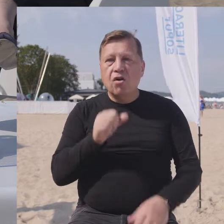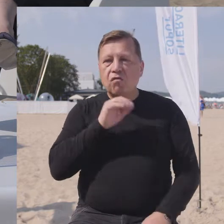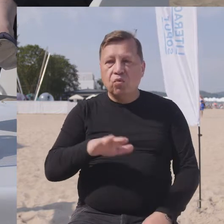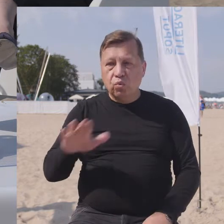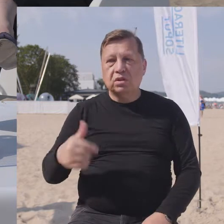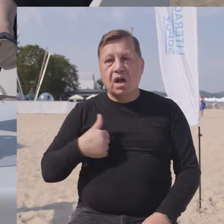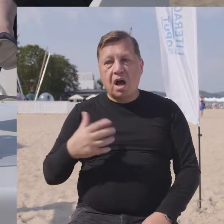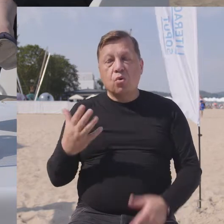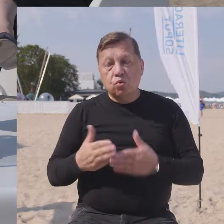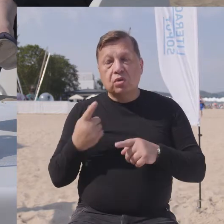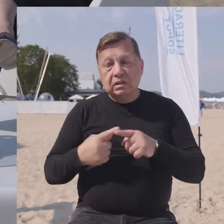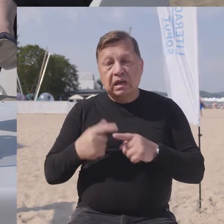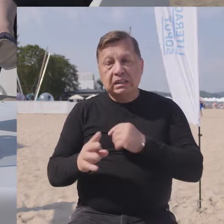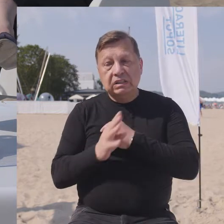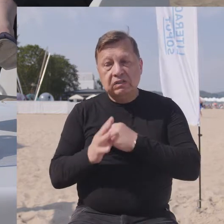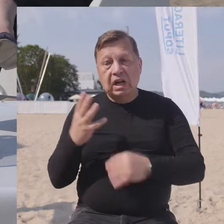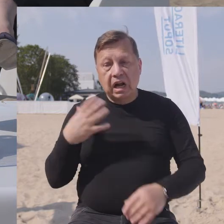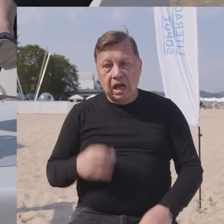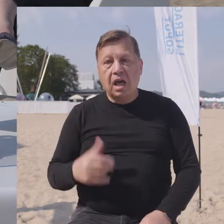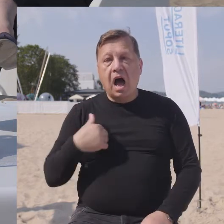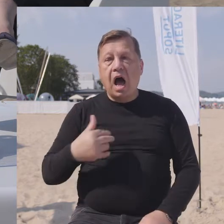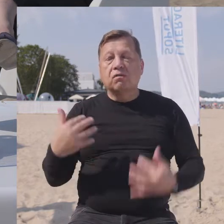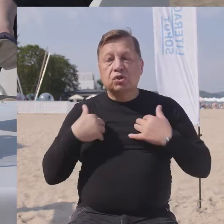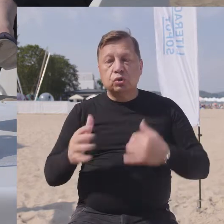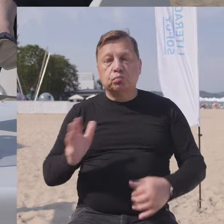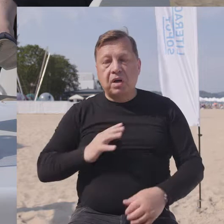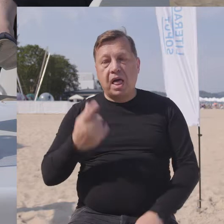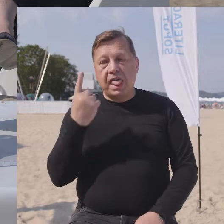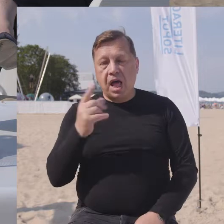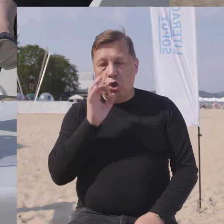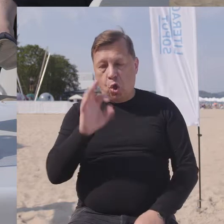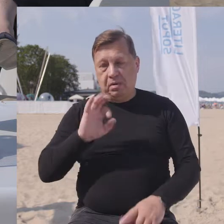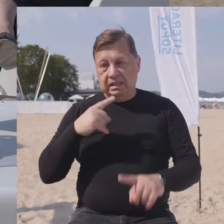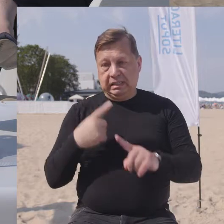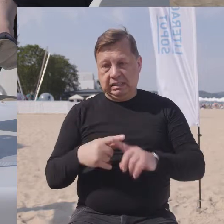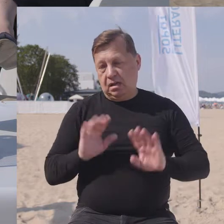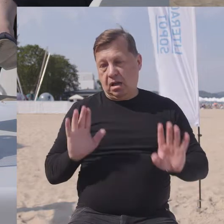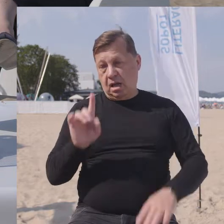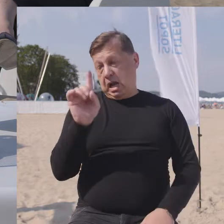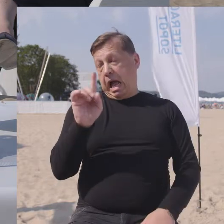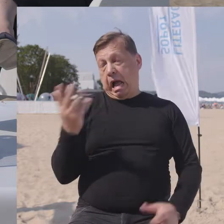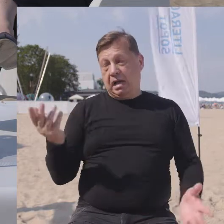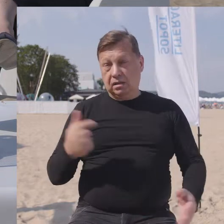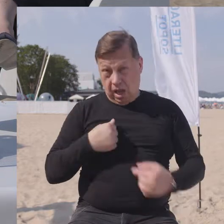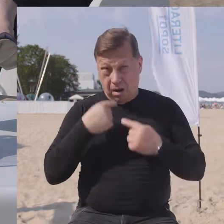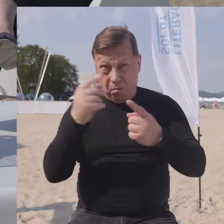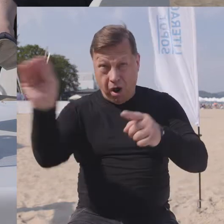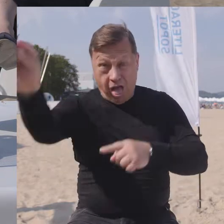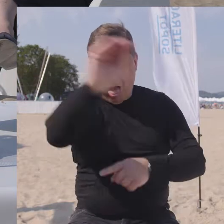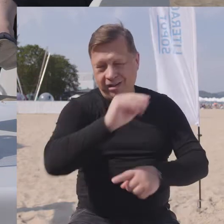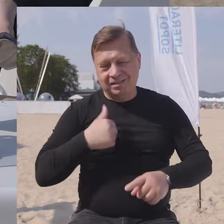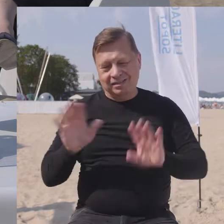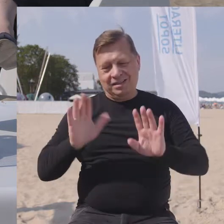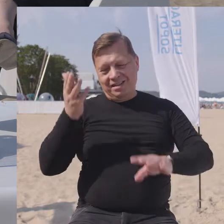mam już prawie 90 lat, a w życiu miałam tylko jeden dobry seks. Przecież nie powiem tego 14:40 coś tam. W